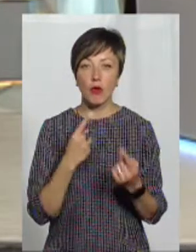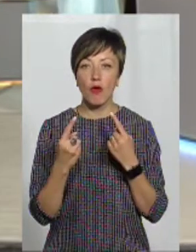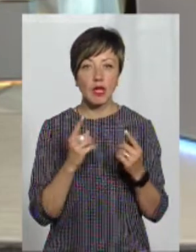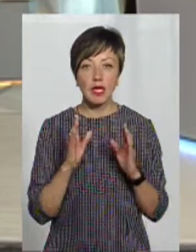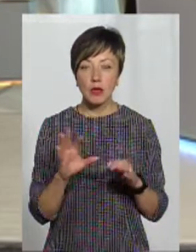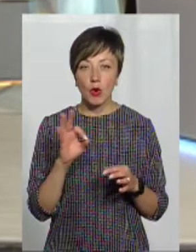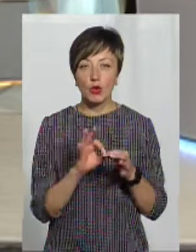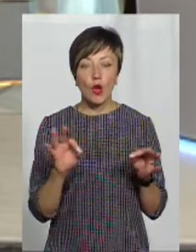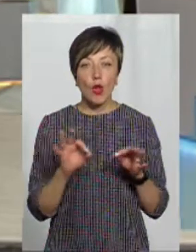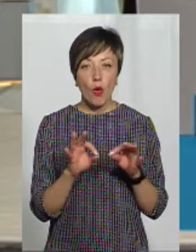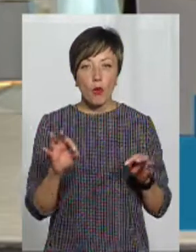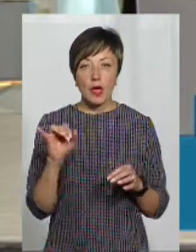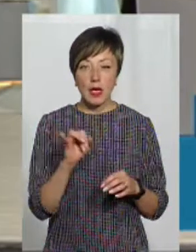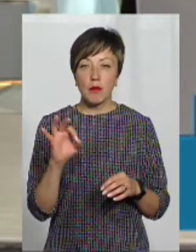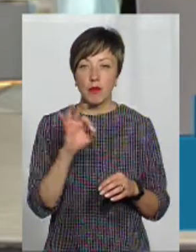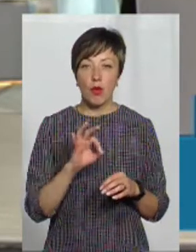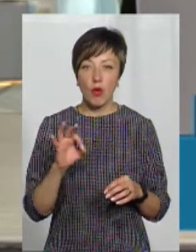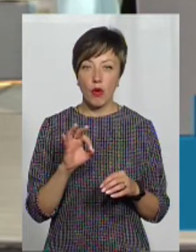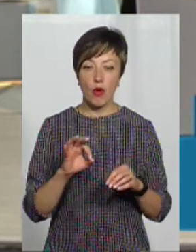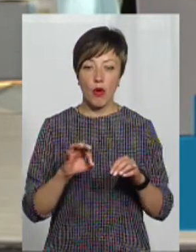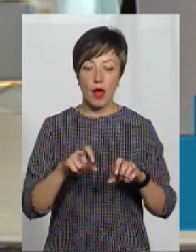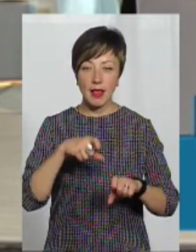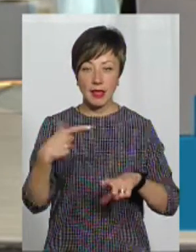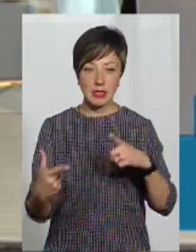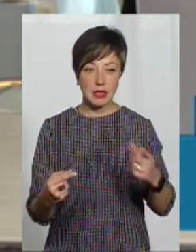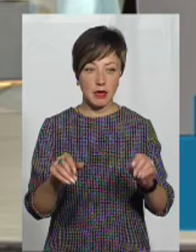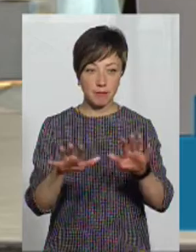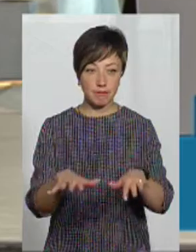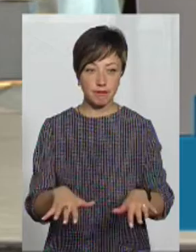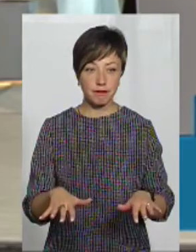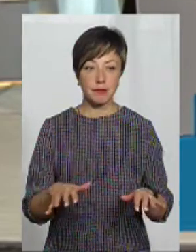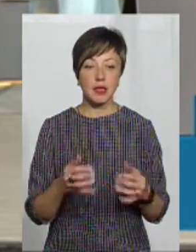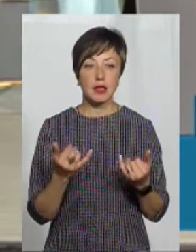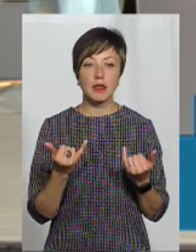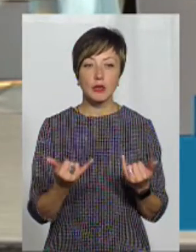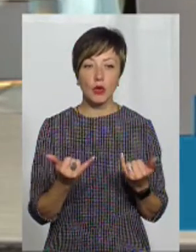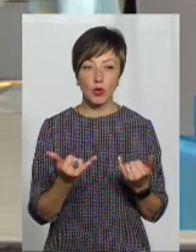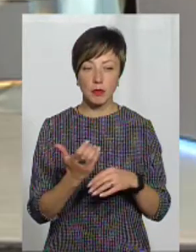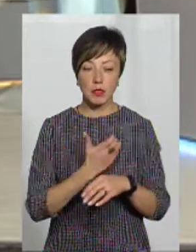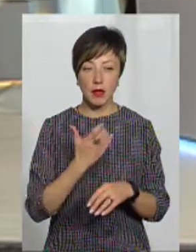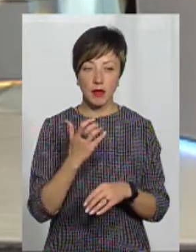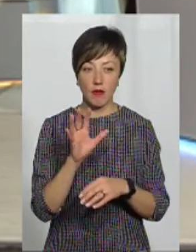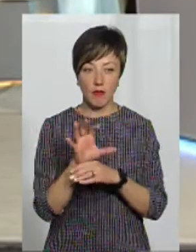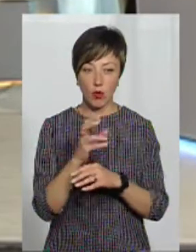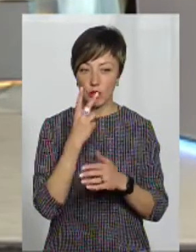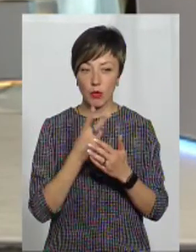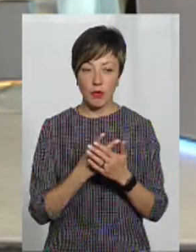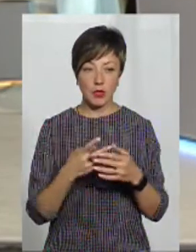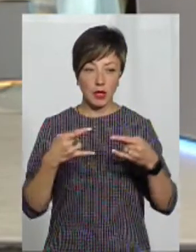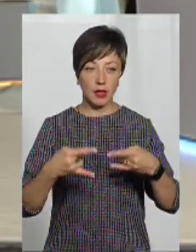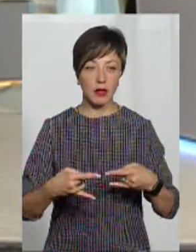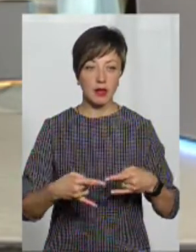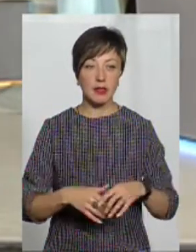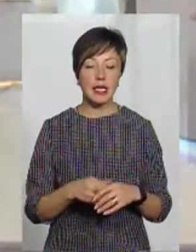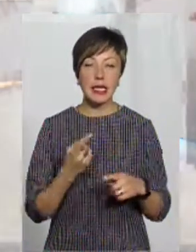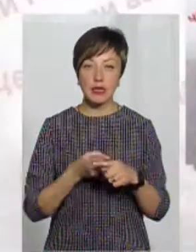поговорити не тільки про солому, а й про опале листя. Сьогодні прислали мені картинку, зараз ми її побачимо на